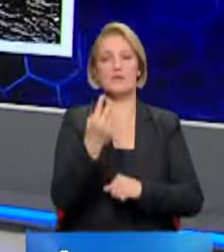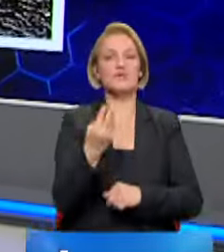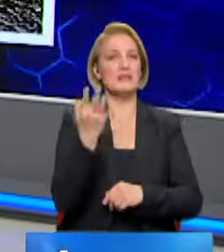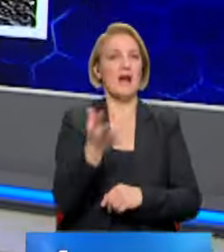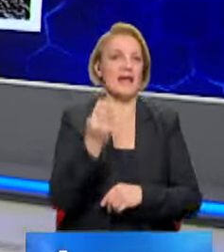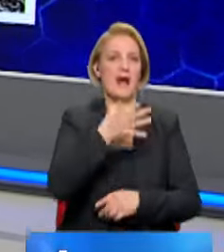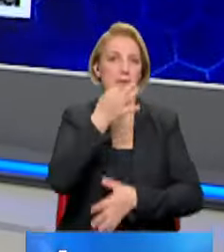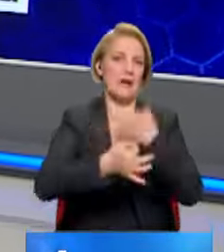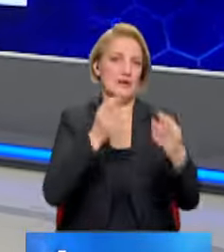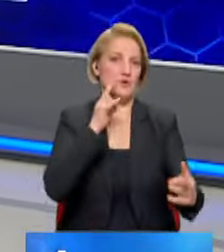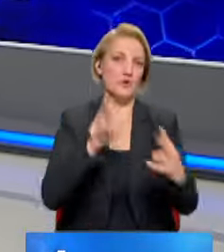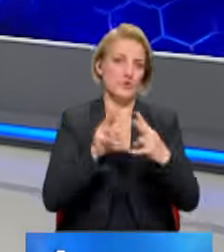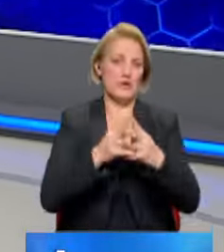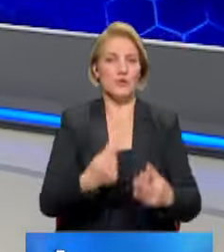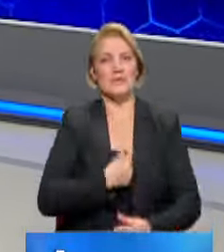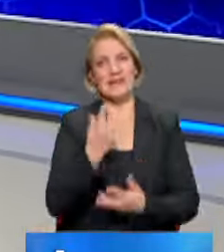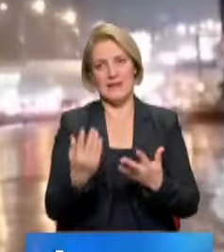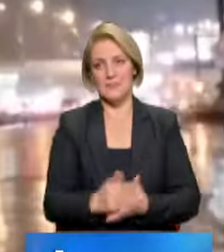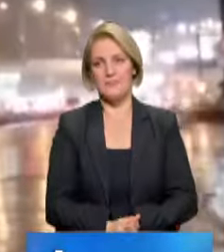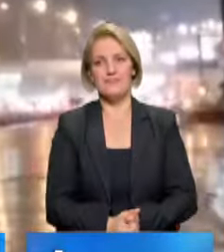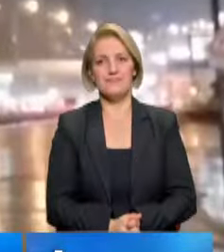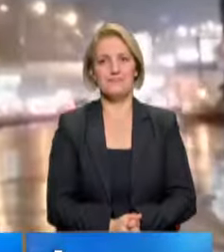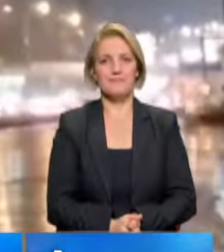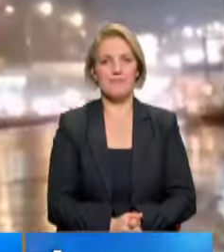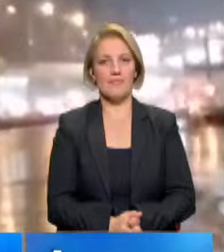haberlerle görüşebilmek ümidiyle.